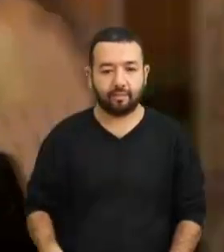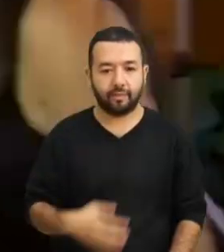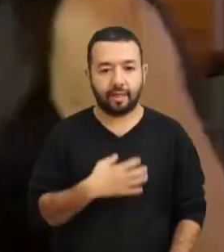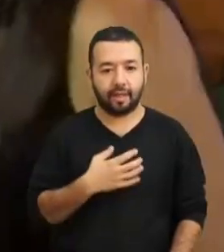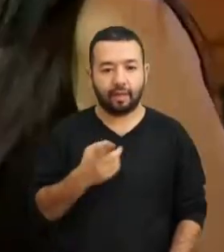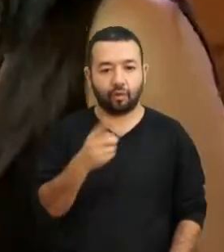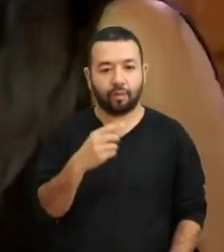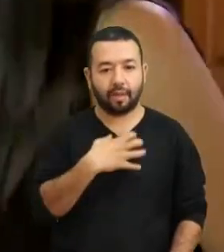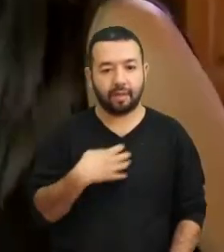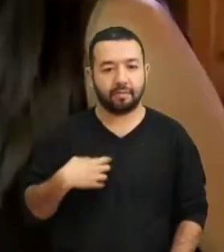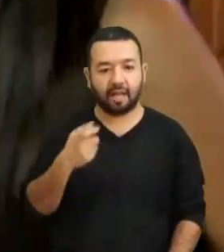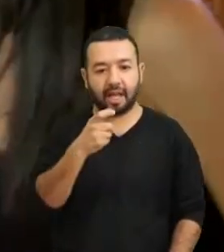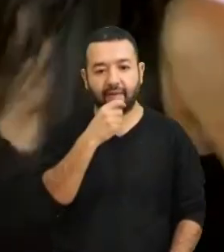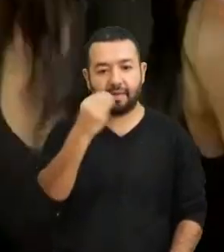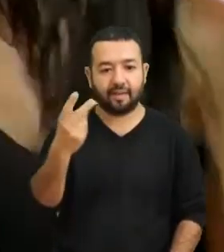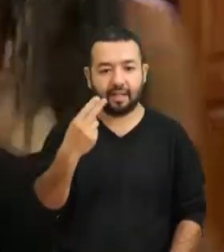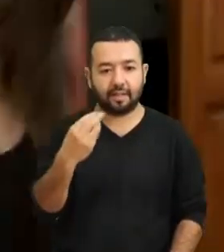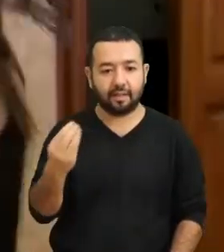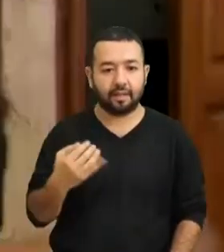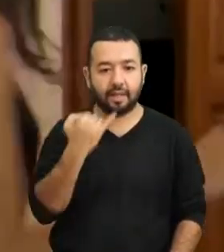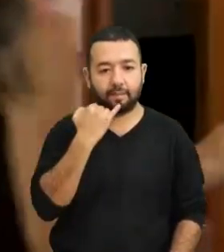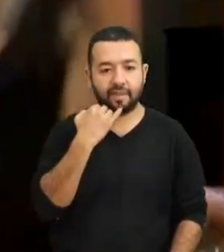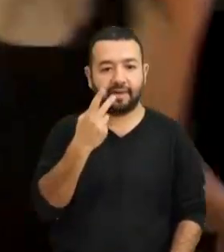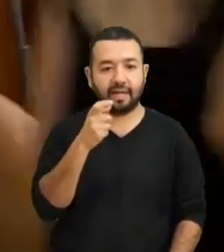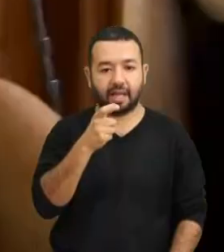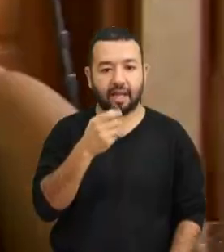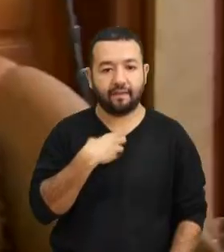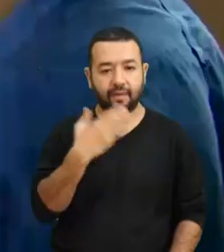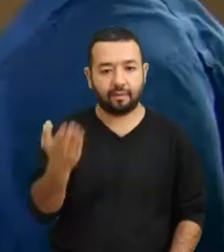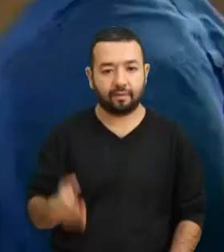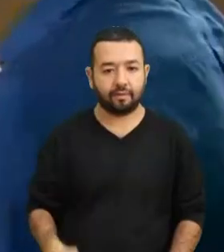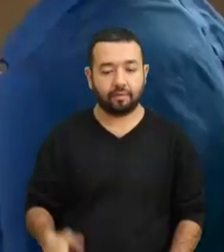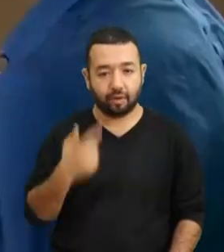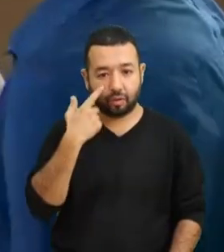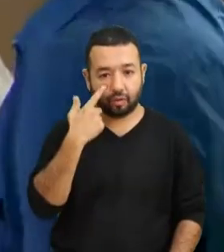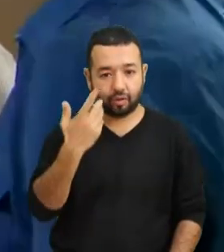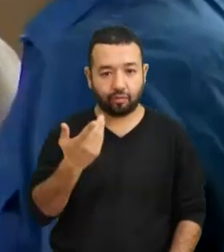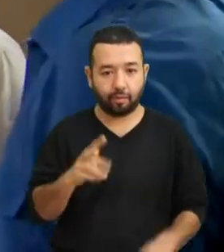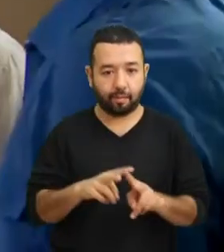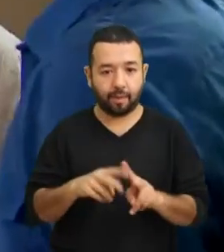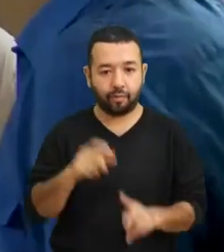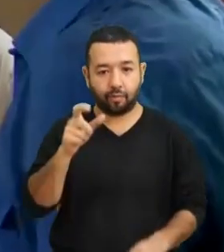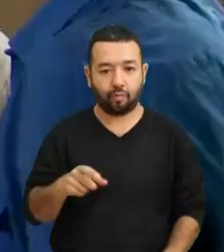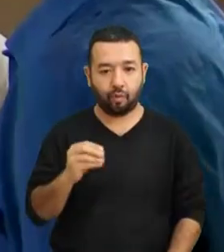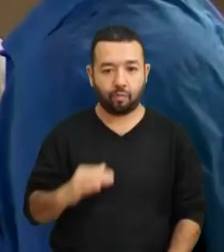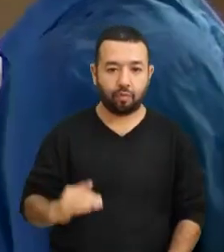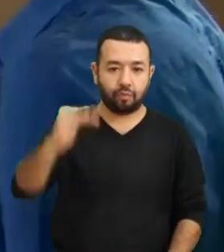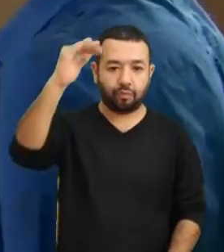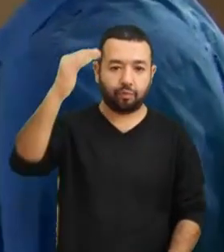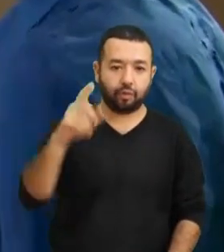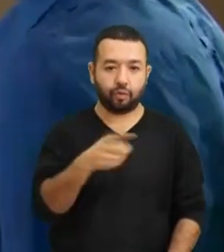Annemle yönetmenimizin annesiyle babasına 2 kahve alalım. Misafirlerimize 2 tane kahve alabilir miyiz? Görüyor musun Mahmut? Ha. Minik oğlumuz